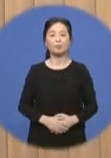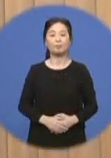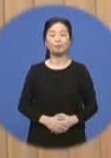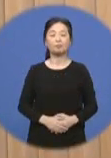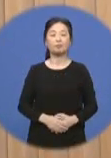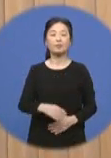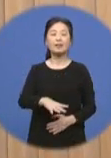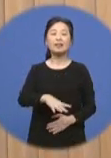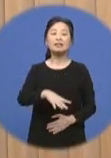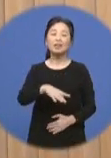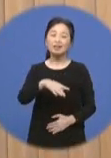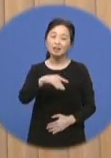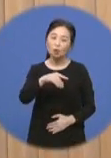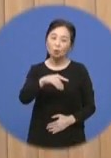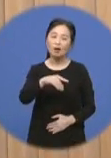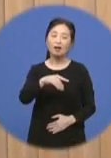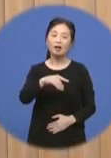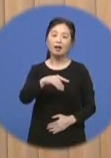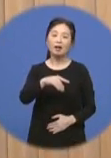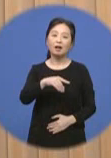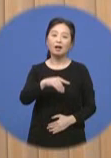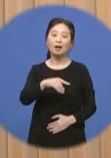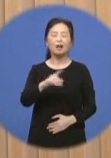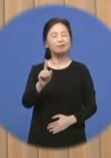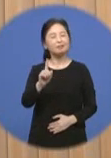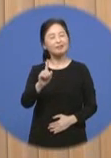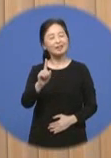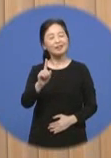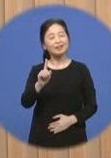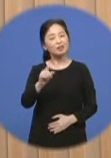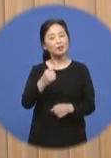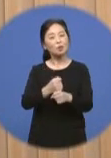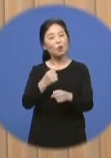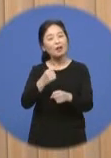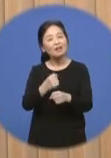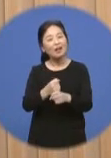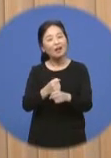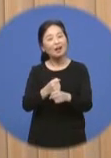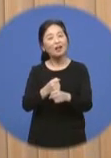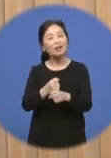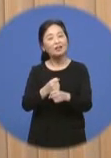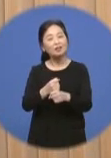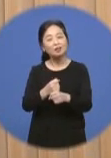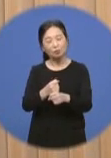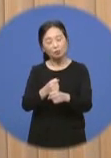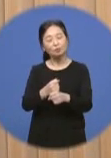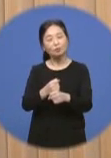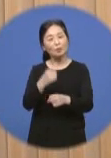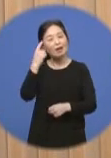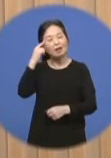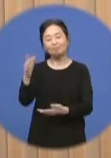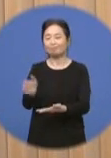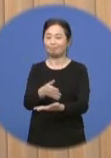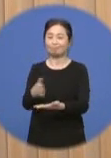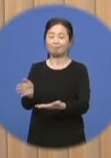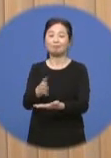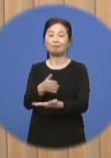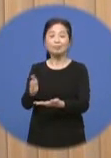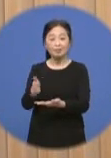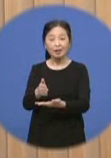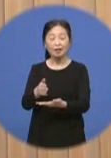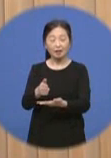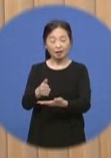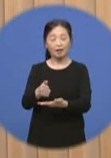はどういうものを作ろうかっていうゼロからのスタートだったので、アイデアを出して、